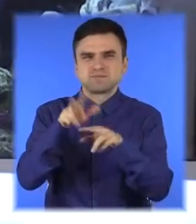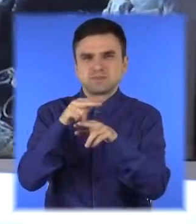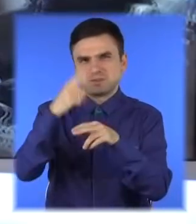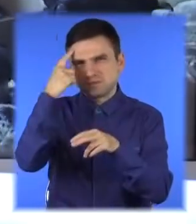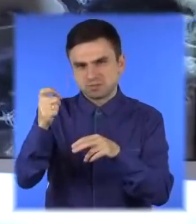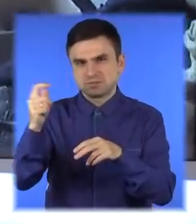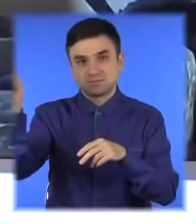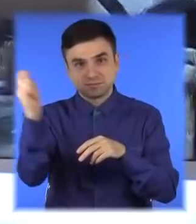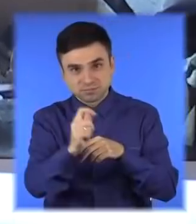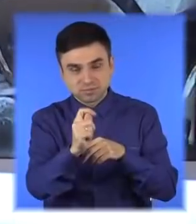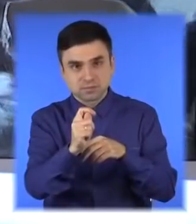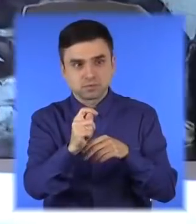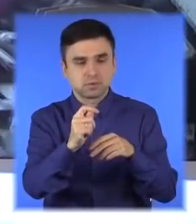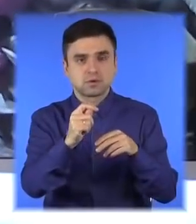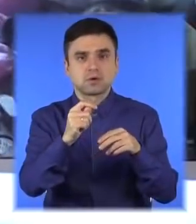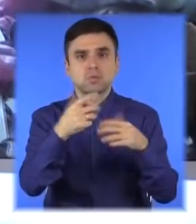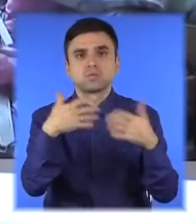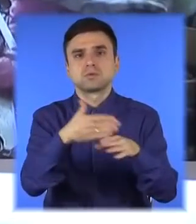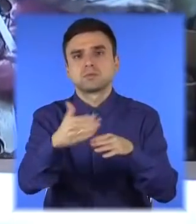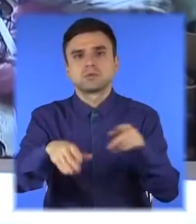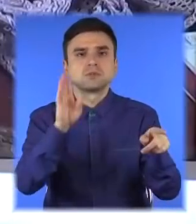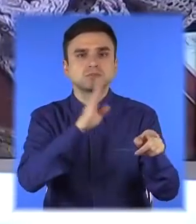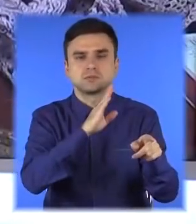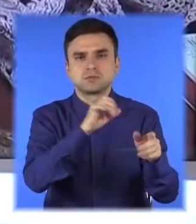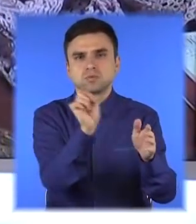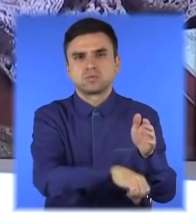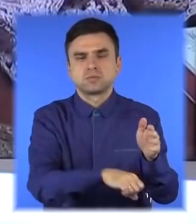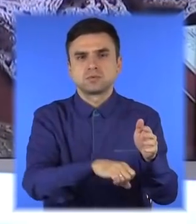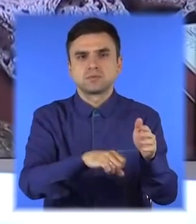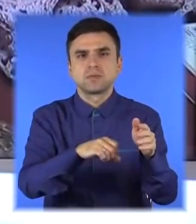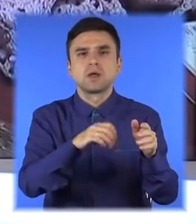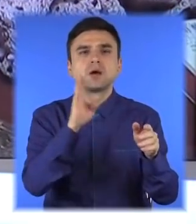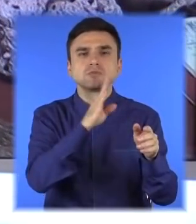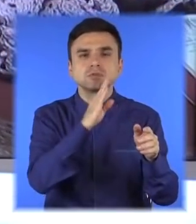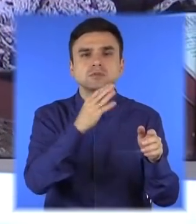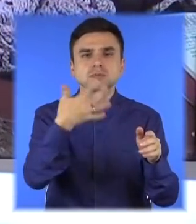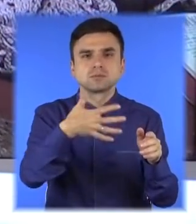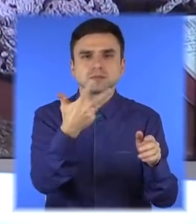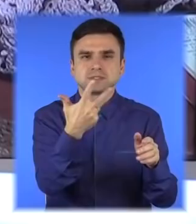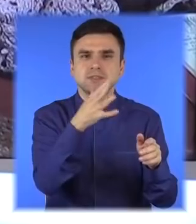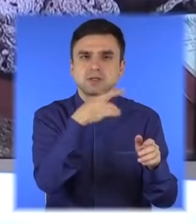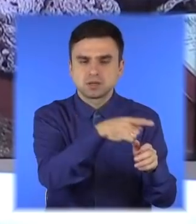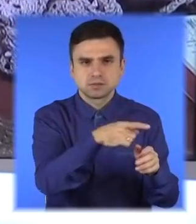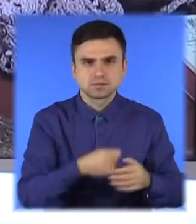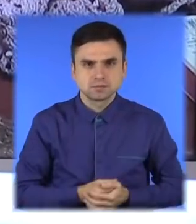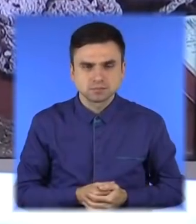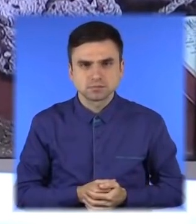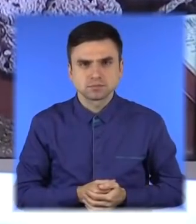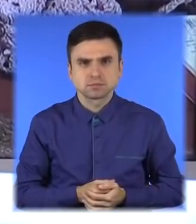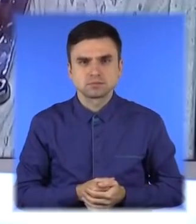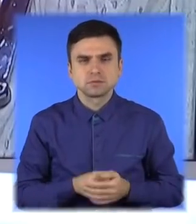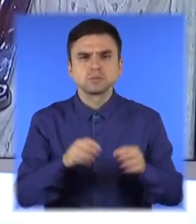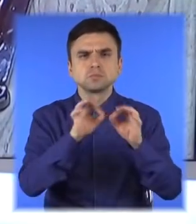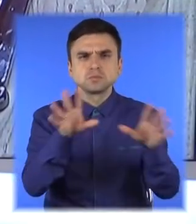місце, правоохоронці виявили тіло загиблої від рук чоловіка 53-річної жінки. Що призвело до трагедії,